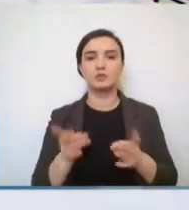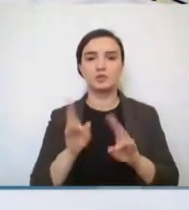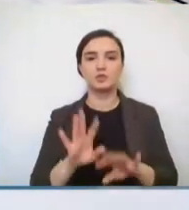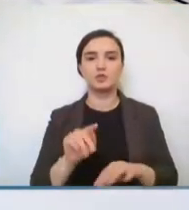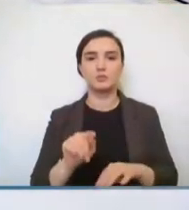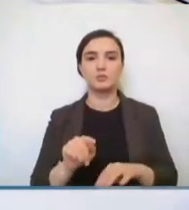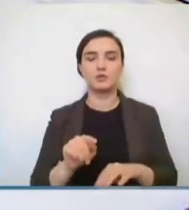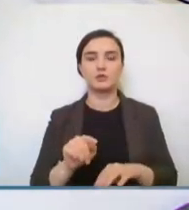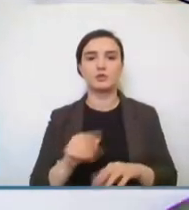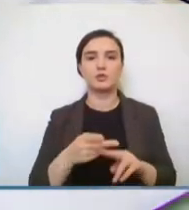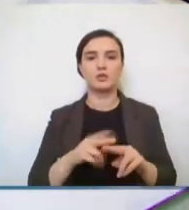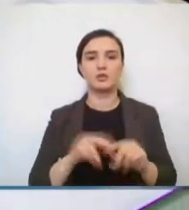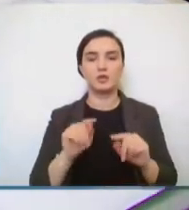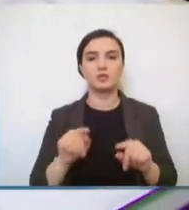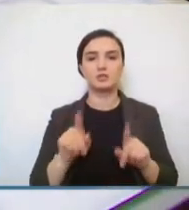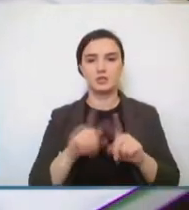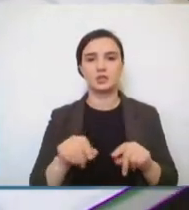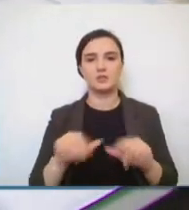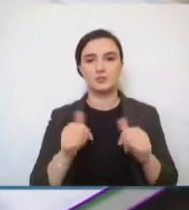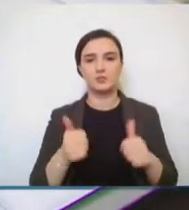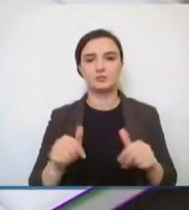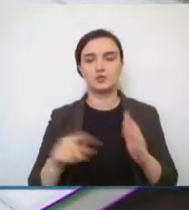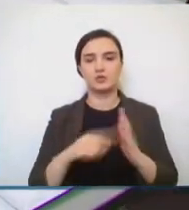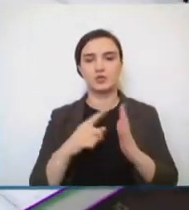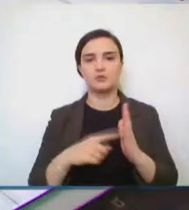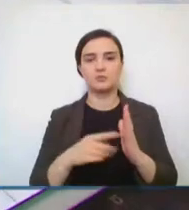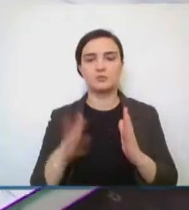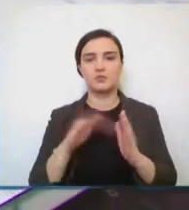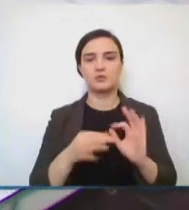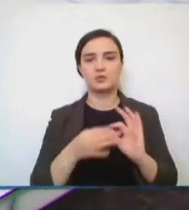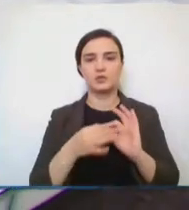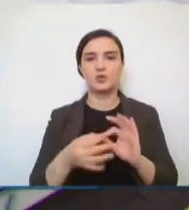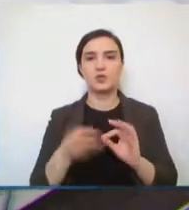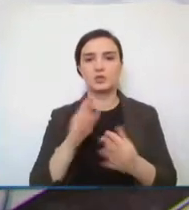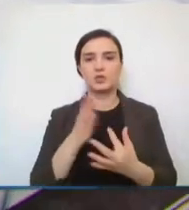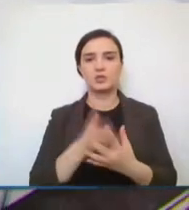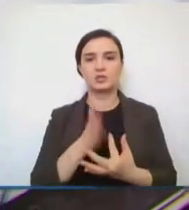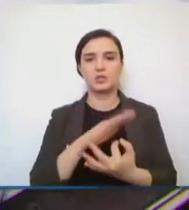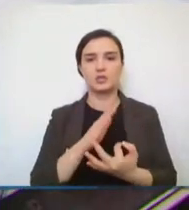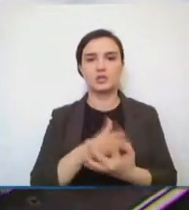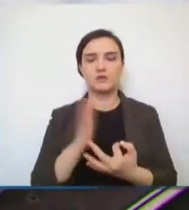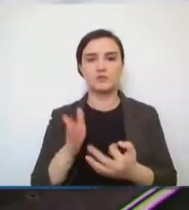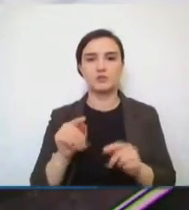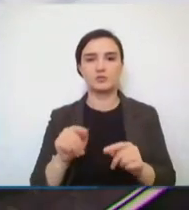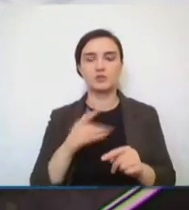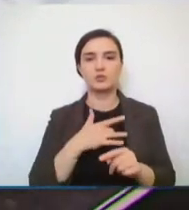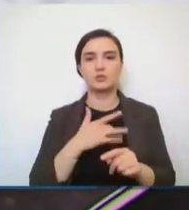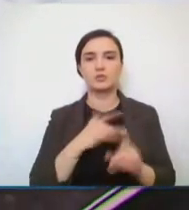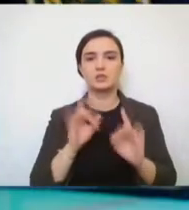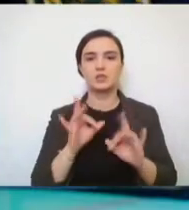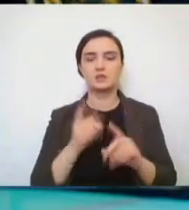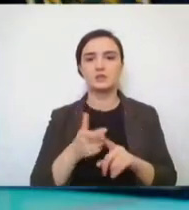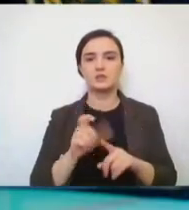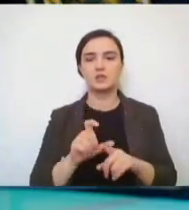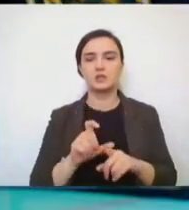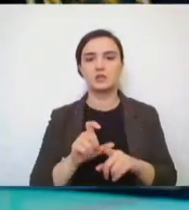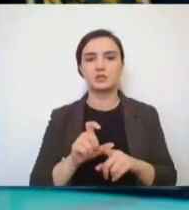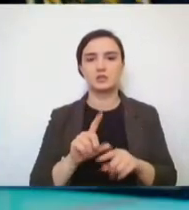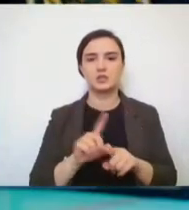აი, ასეთი ტიპის კითხვებია და მოდით გავყოთ ორ ნაწილად. გულის ტკივილი ძალიან ესეთი სიმპტომი